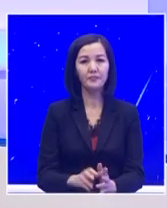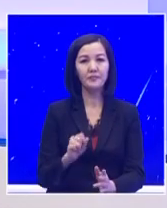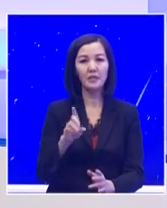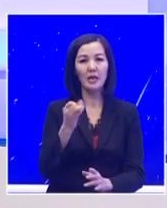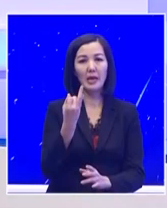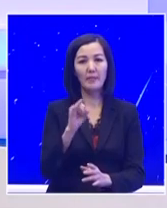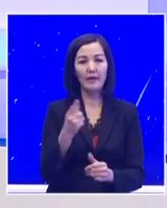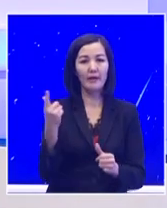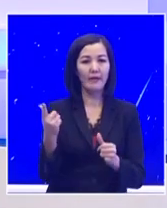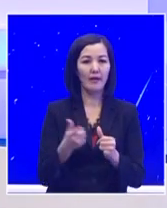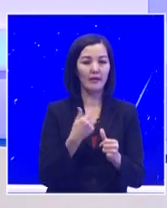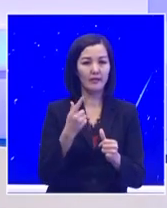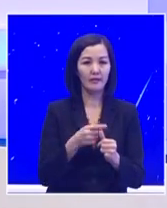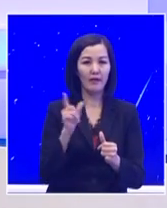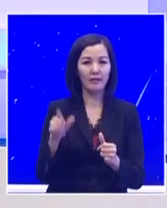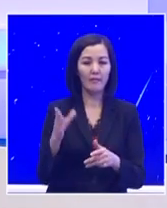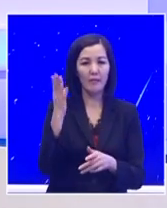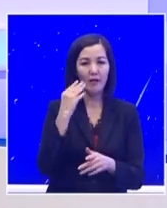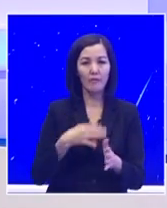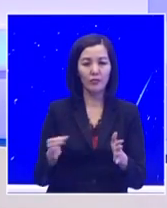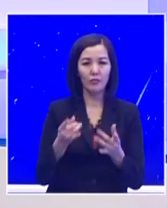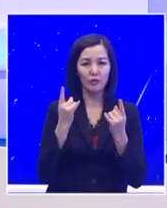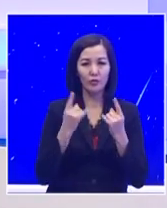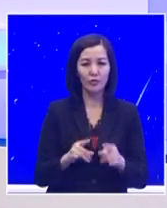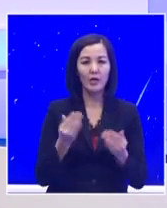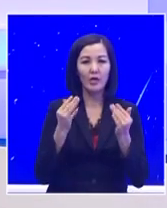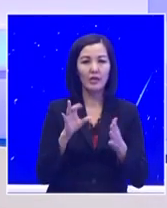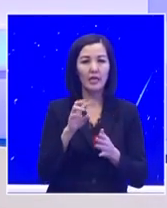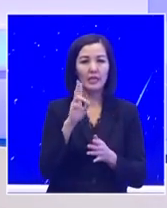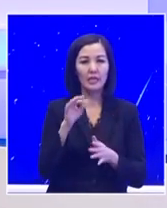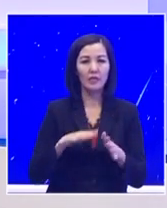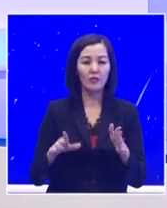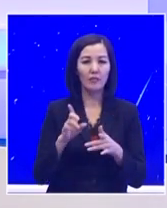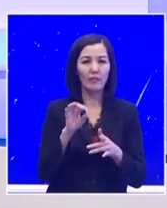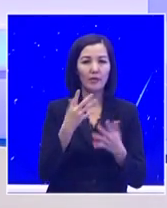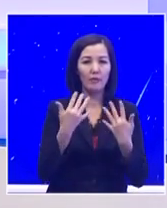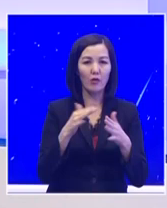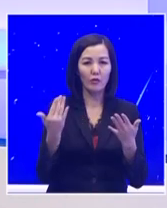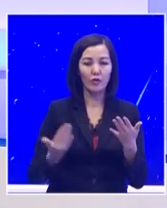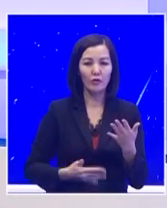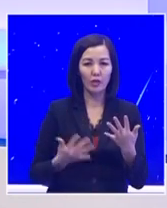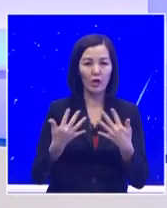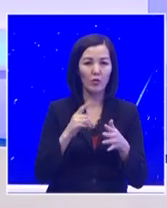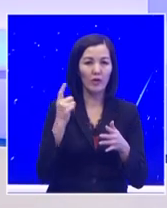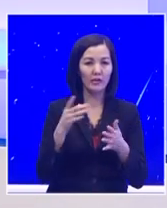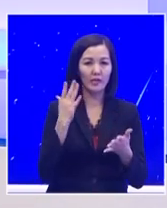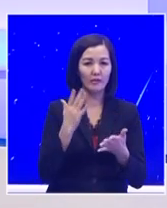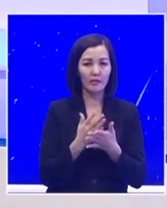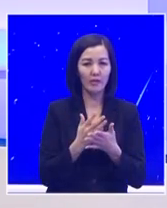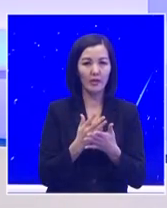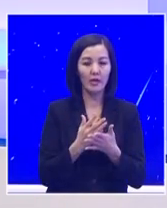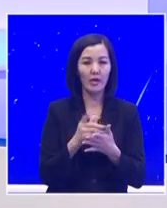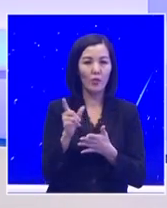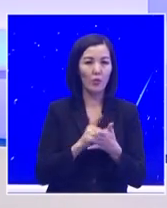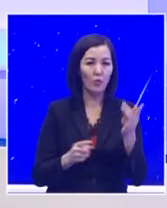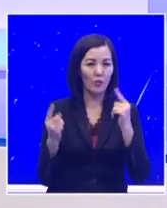Абай Құнанбаев Алматы облысында туған. Қазір Ескелді аудандағы Бақтыбай ауылында тұрады. Мал шаруашылығымен айналысады. Ара тұра өлеңде